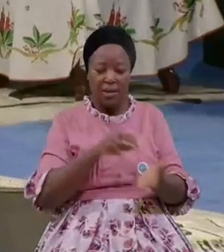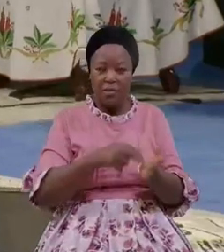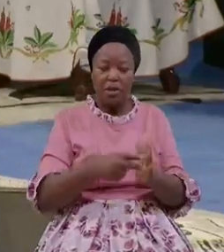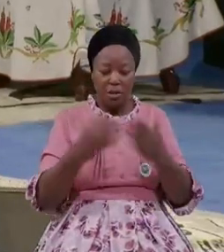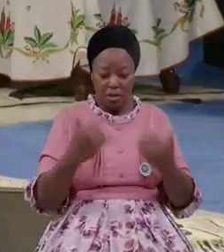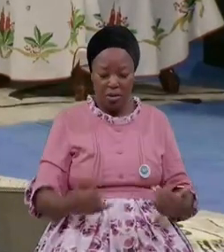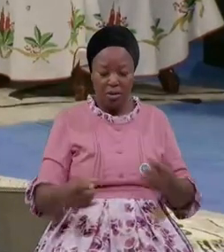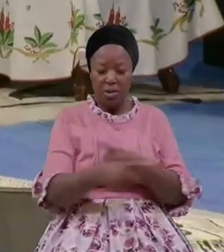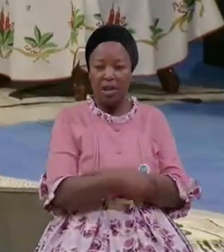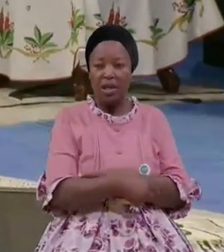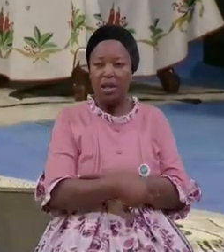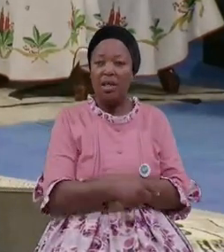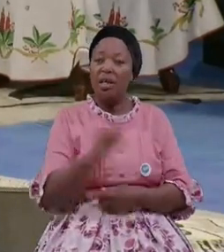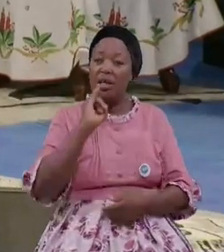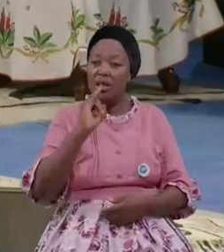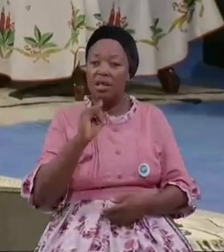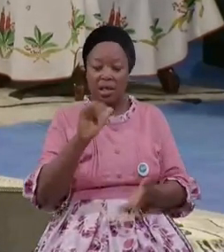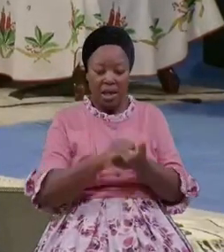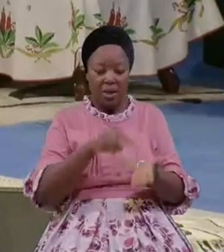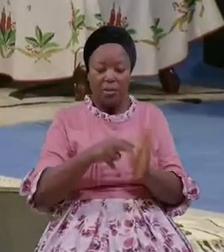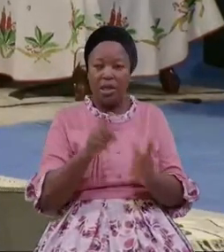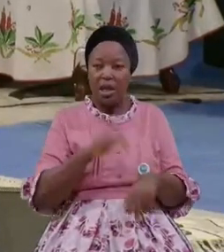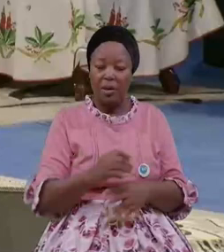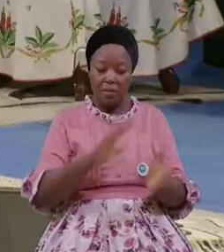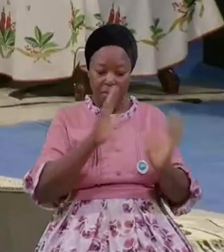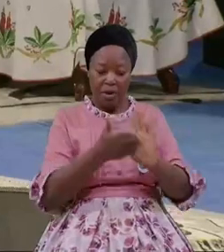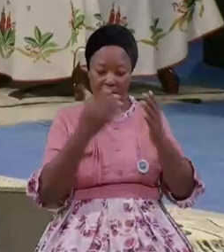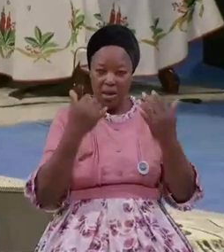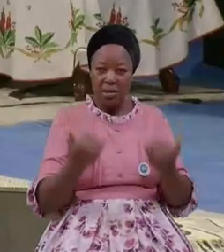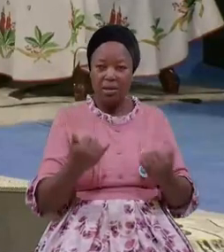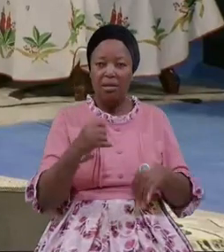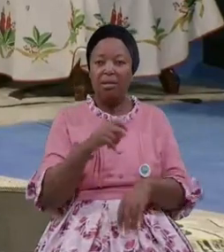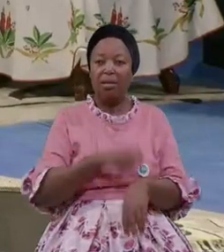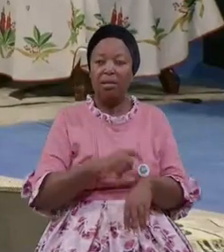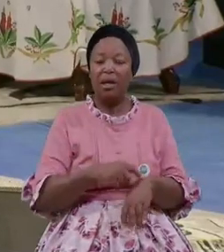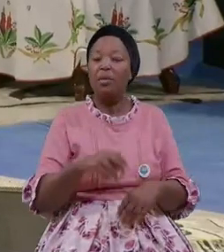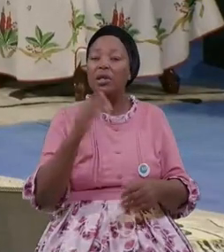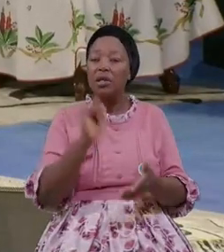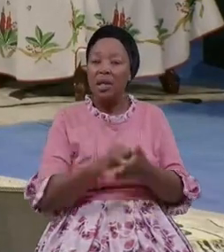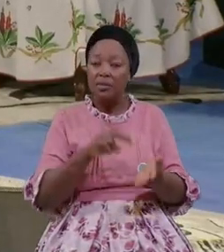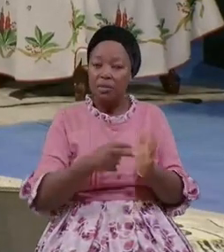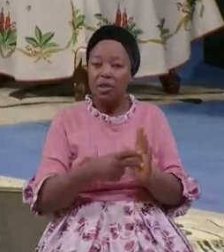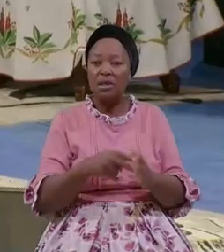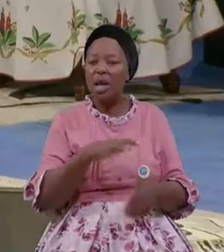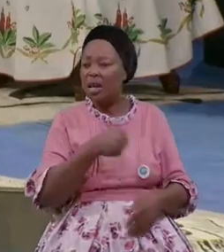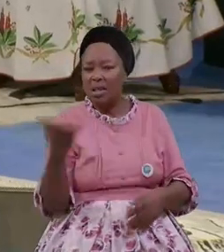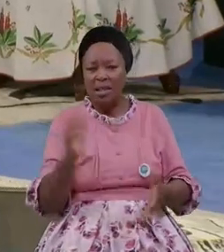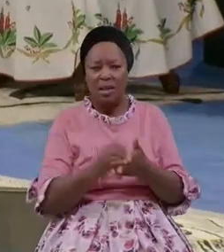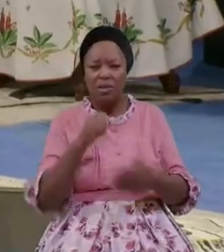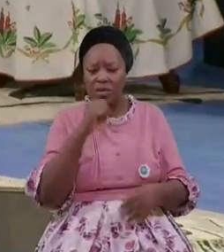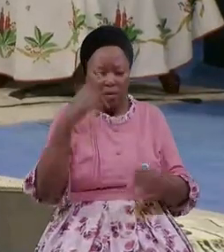est c'est l'indicatif présent le présent ce qui n'est pas